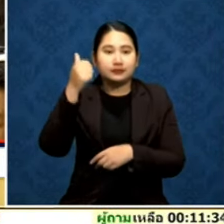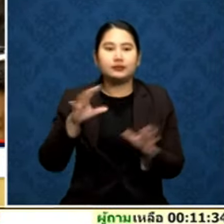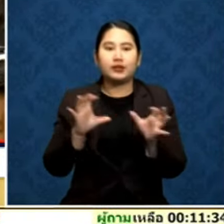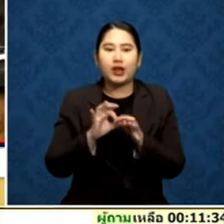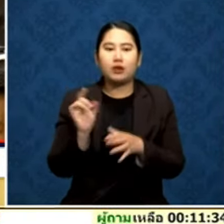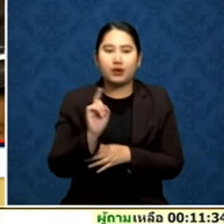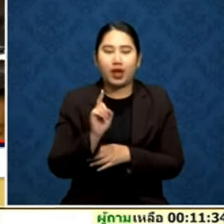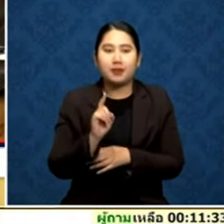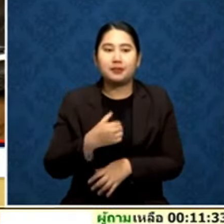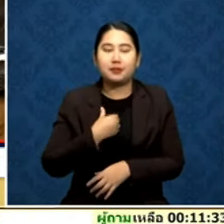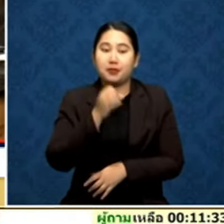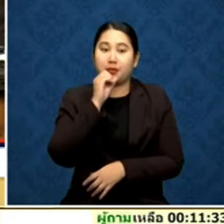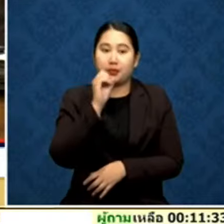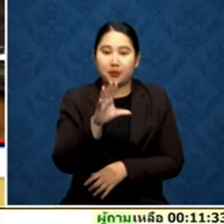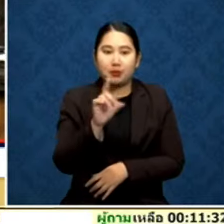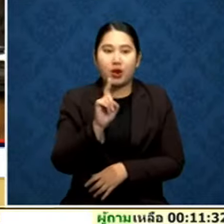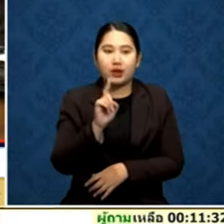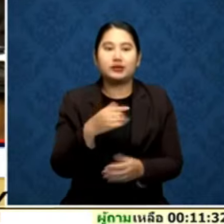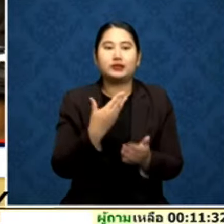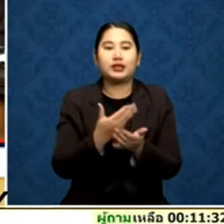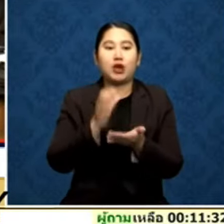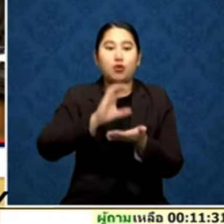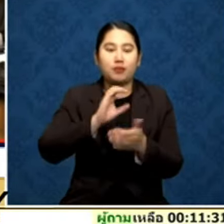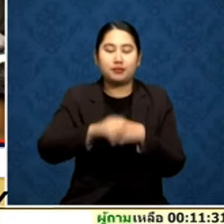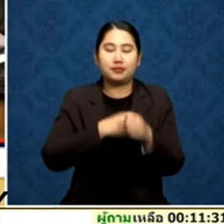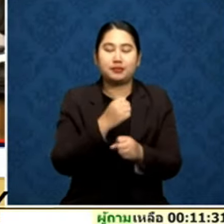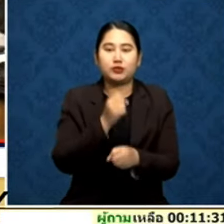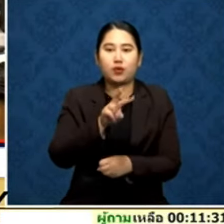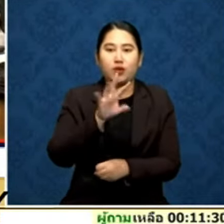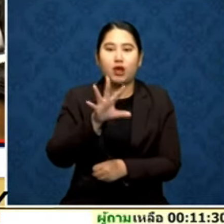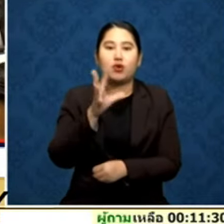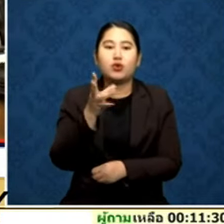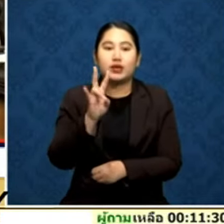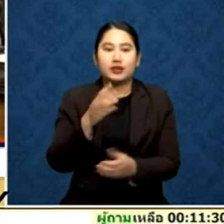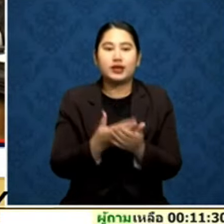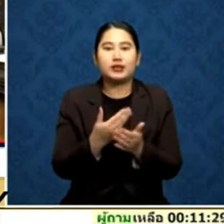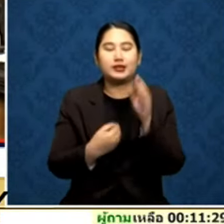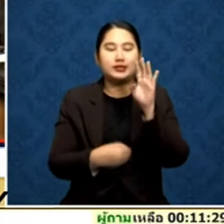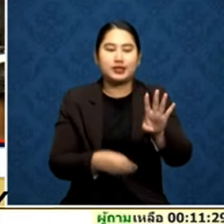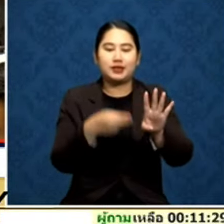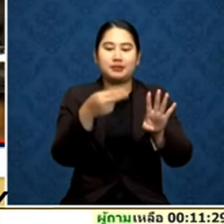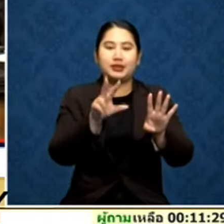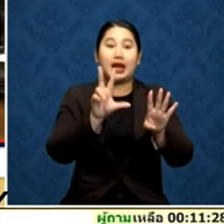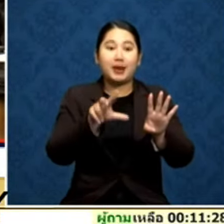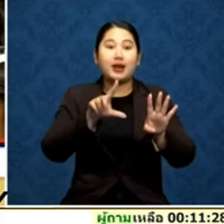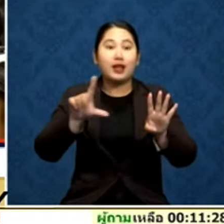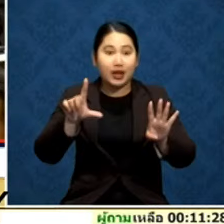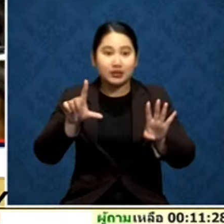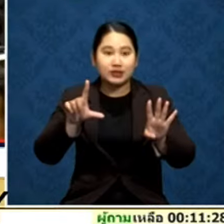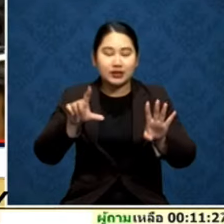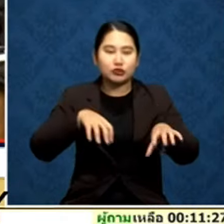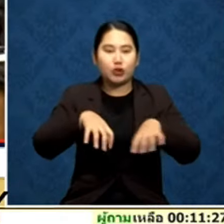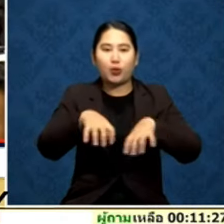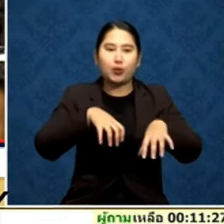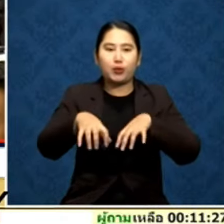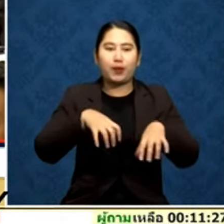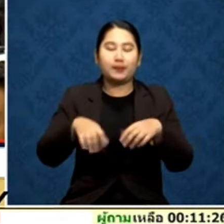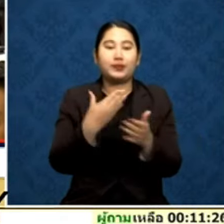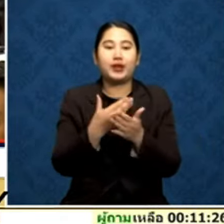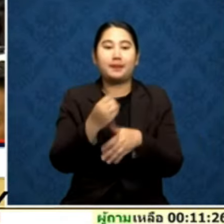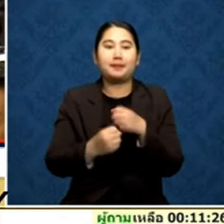ที่บอกว่าจะต้องใช้งบ67จากการบริหารจัดการ 43,000 ล้านบาทใช่มีการบริหารจัดการงบ